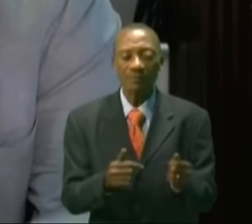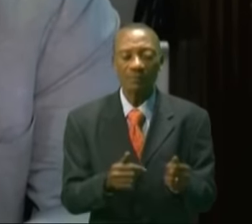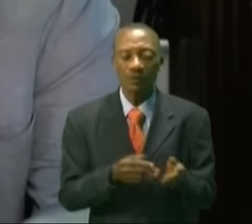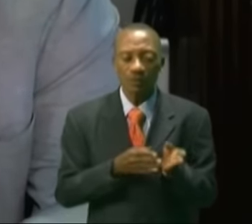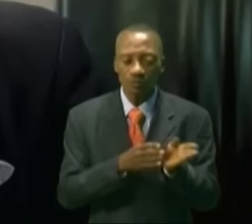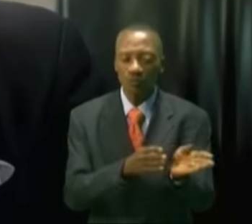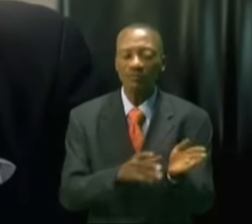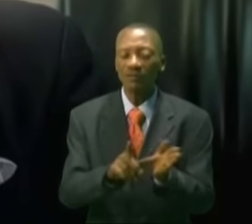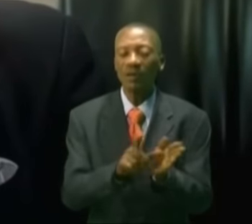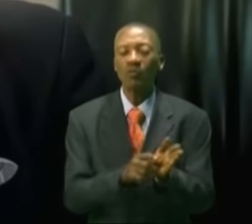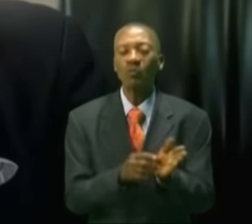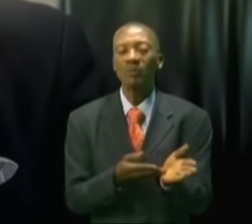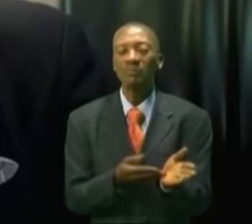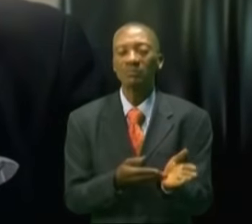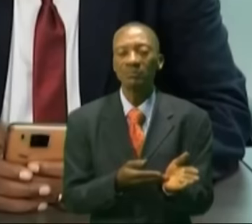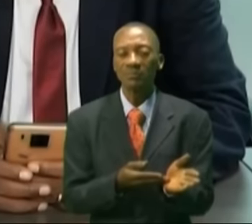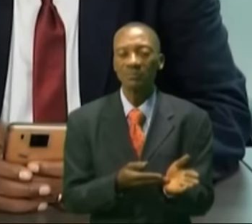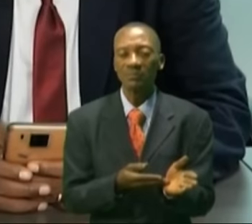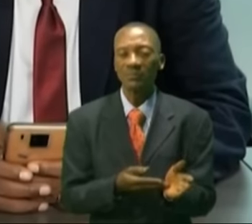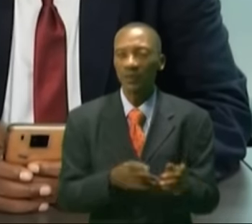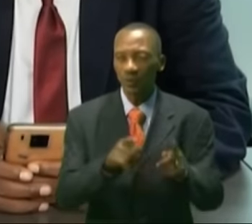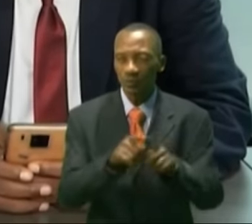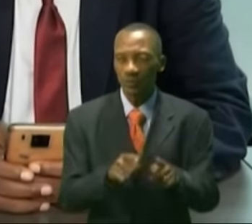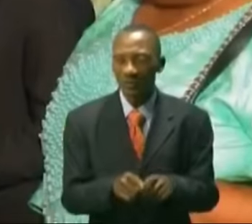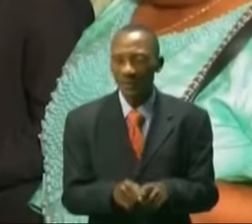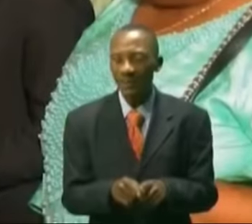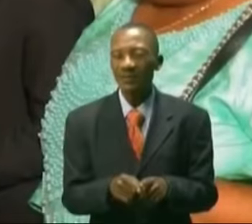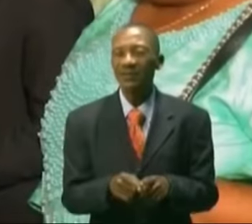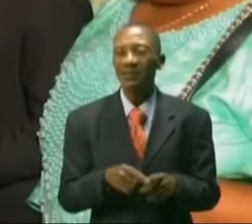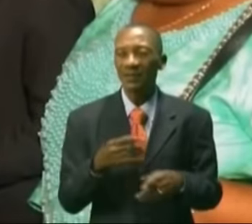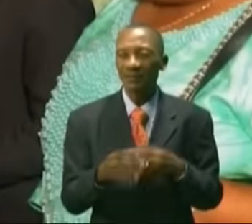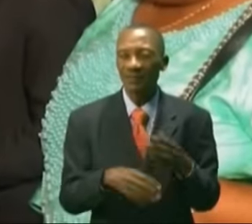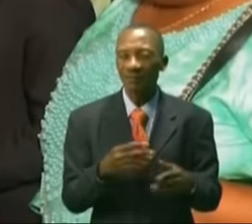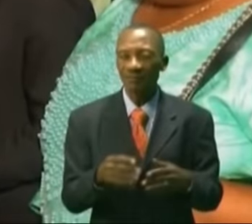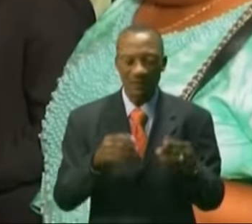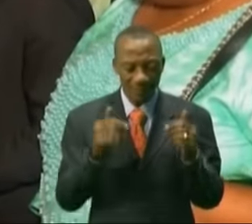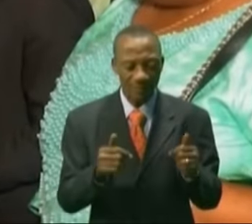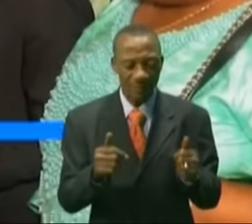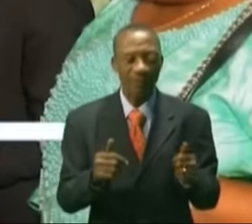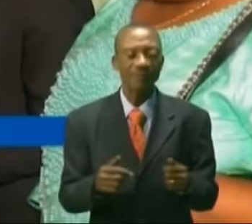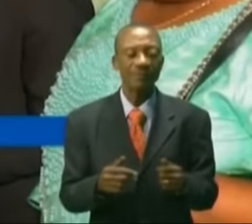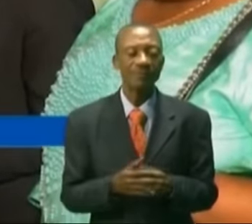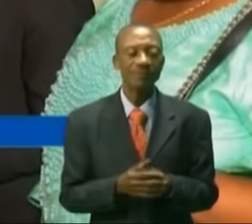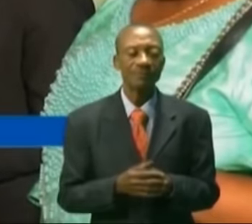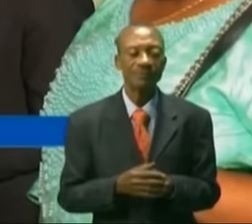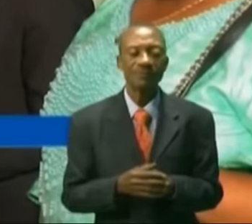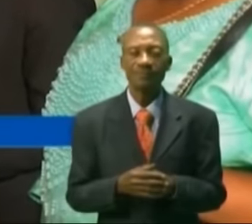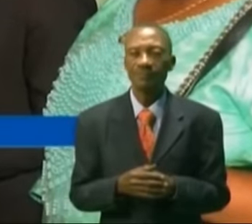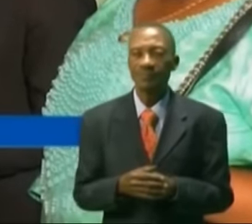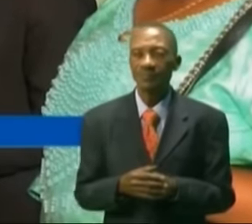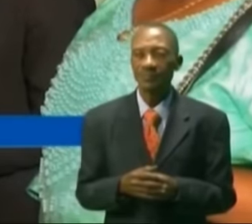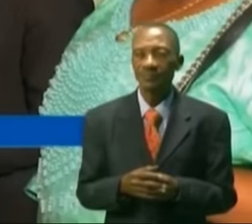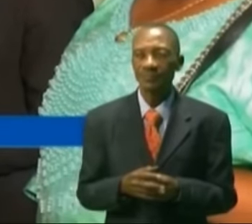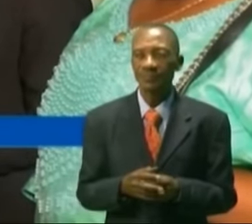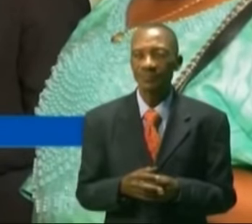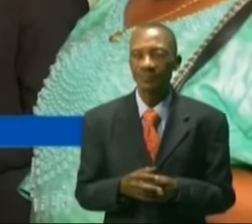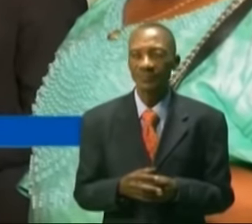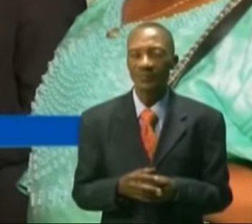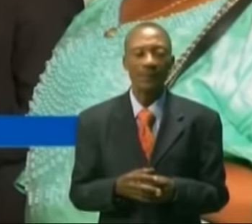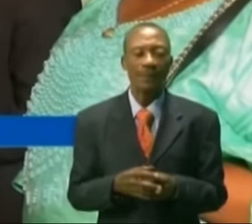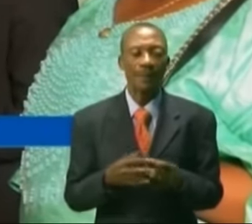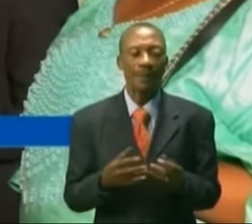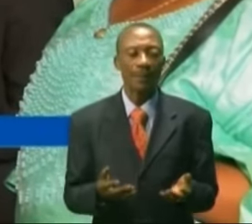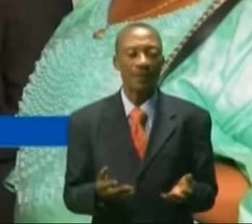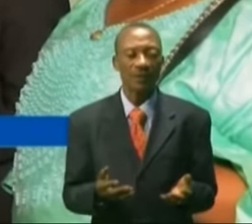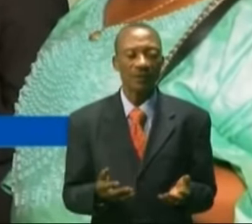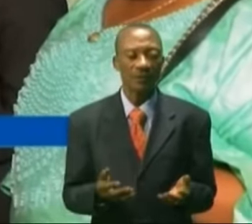voie à la définition d'une feuille de route stratégique. Notre nouveau ministre sectoriel a donc pris ses fonctions. Il